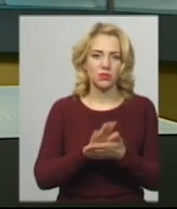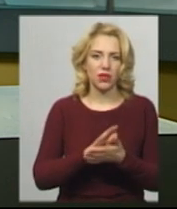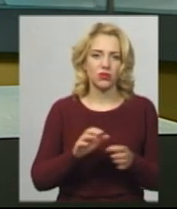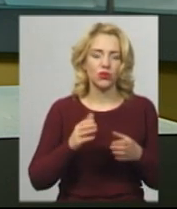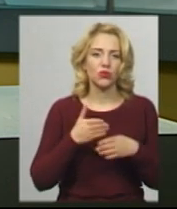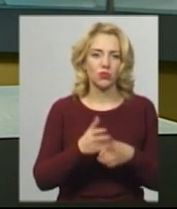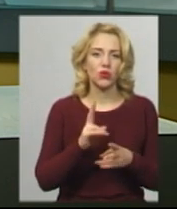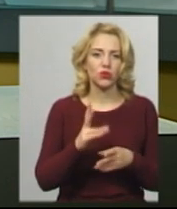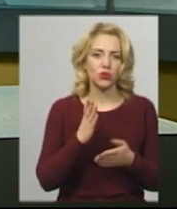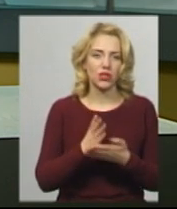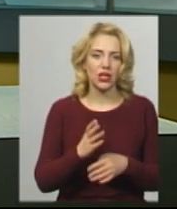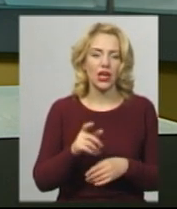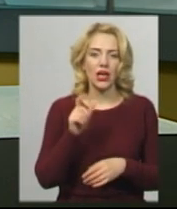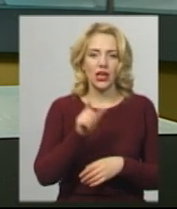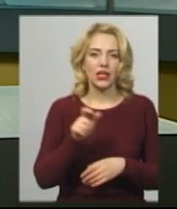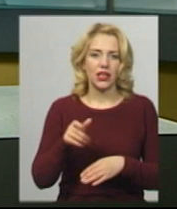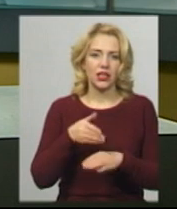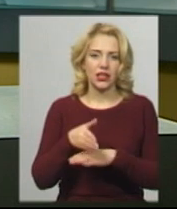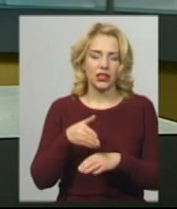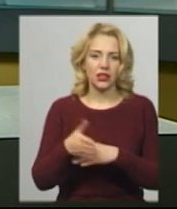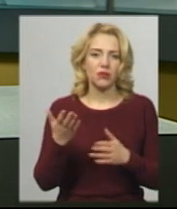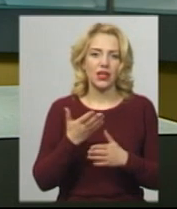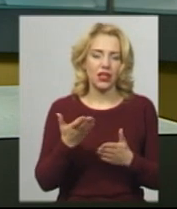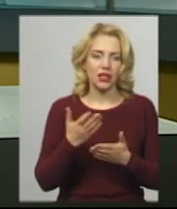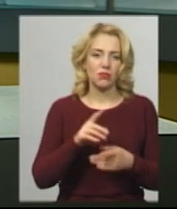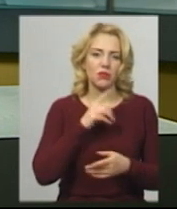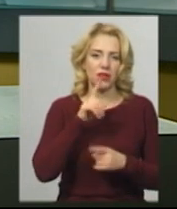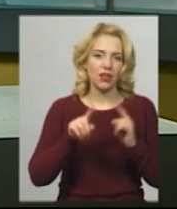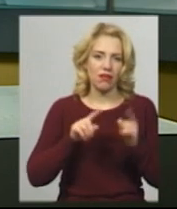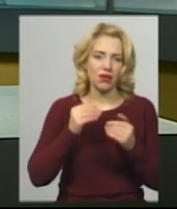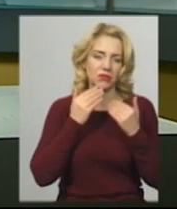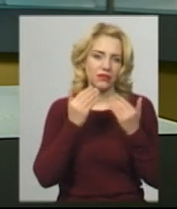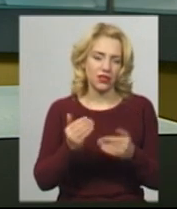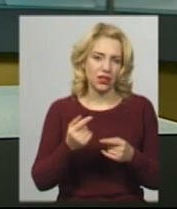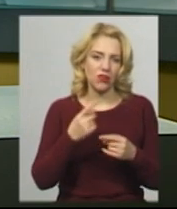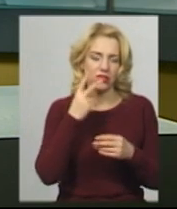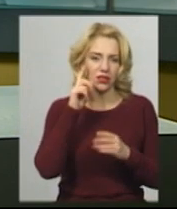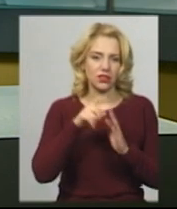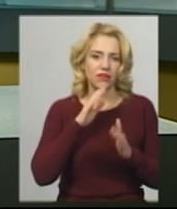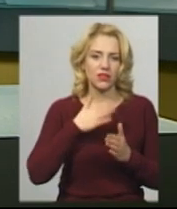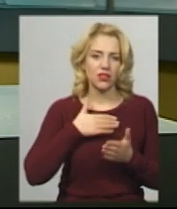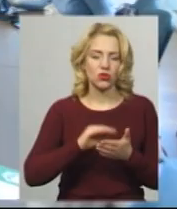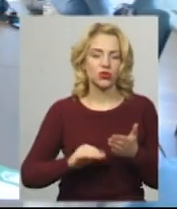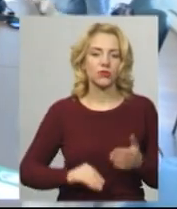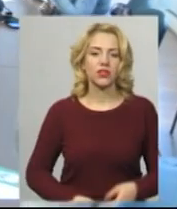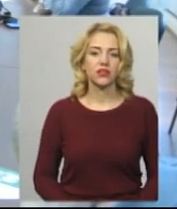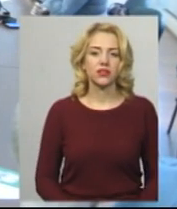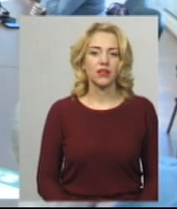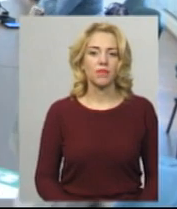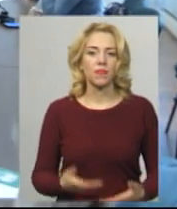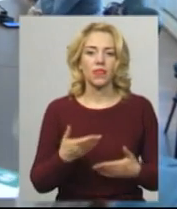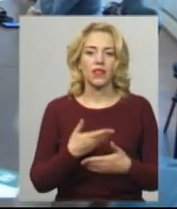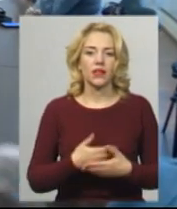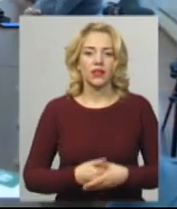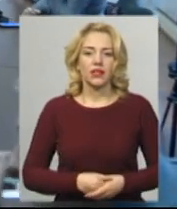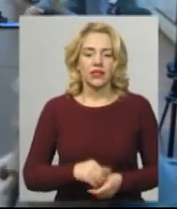стає клієнтами безкоштовних правників та з якими питаннями звертаються, дізнавався мій колега Андрій Гуменний. Майя Хомі